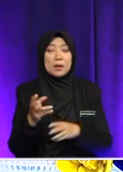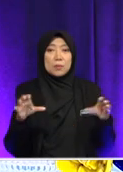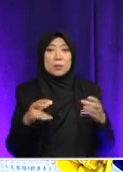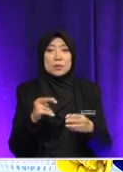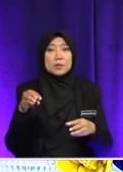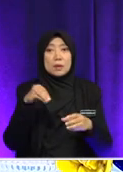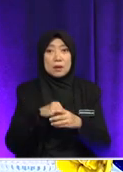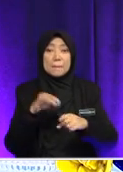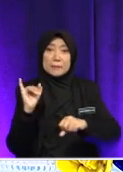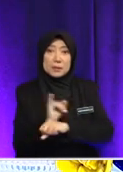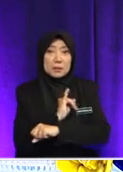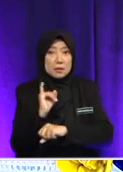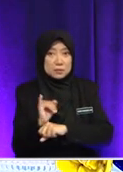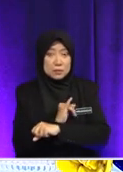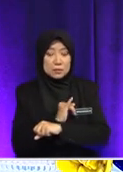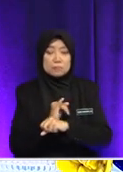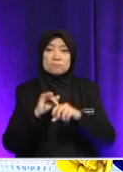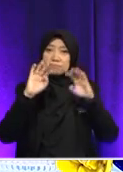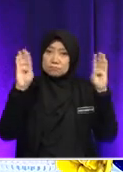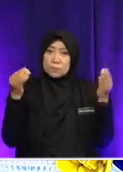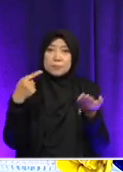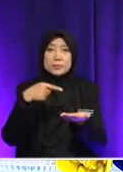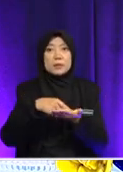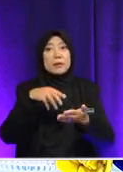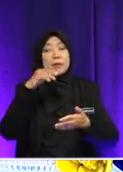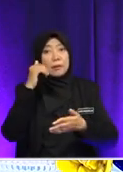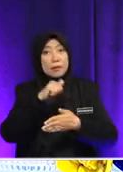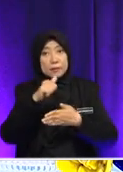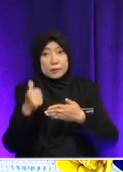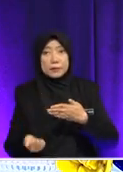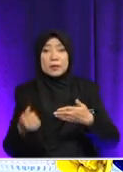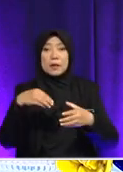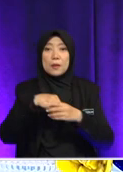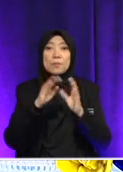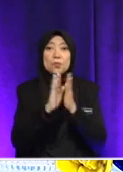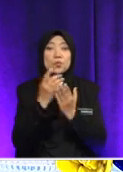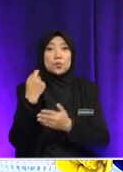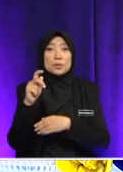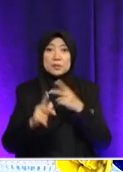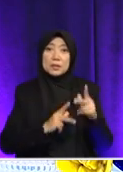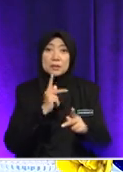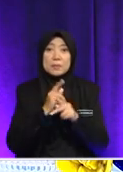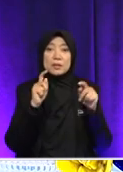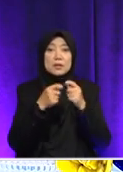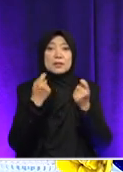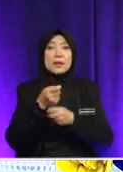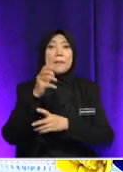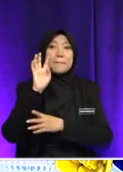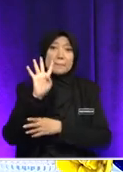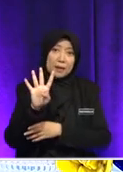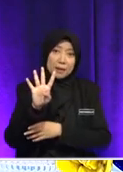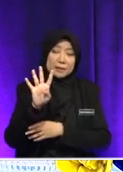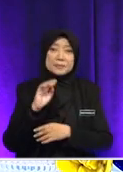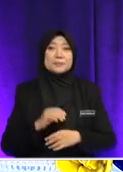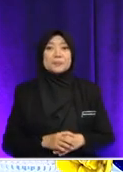industri dan Bob ini merupakan anak yang terakhir dalam buku teks kimia murid-murid tingkatan 4 Sebelum kita belajar dengan